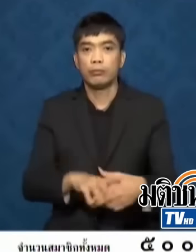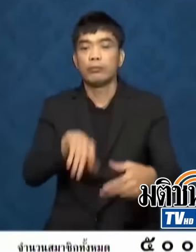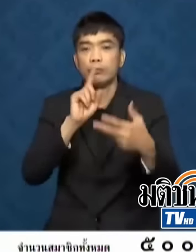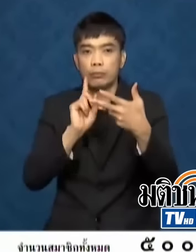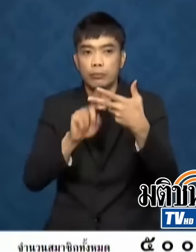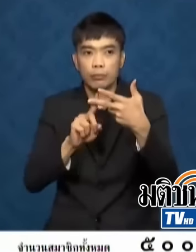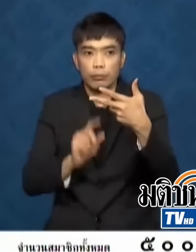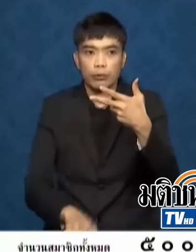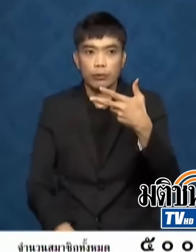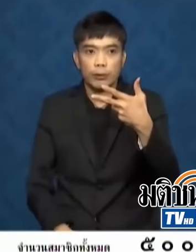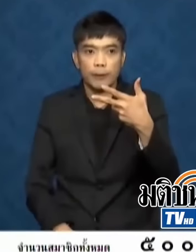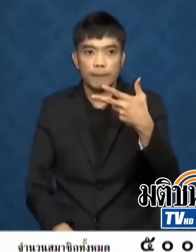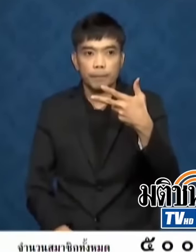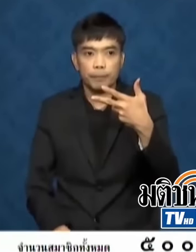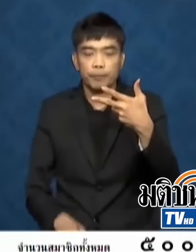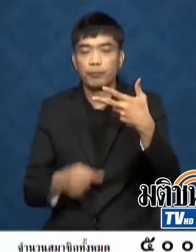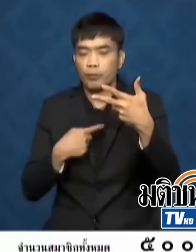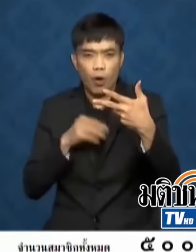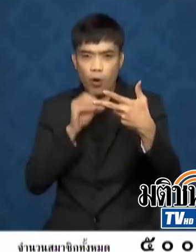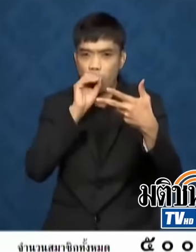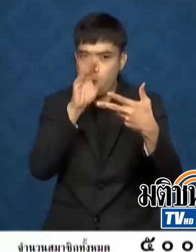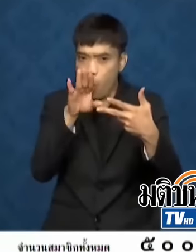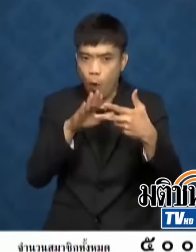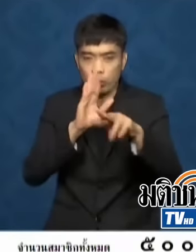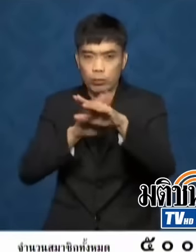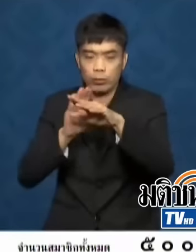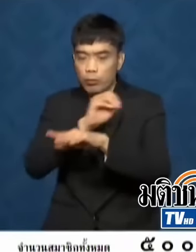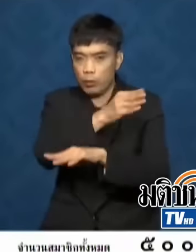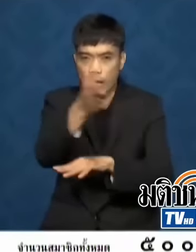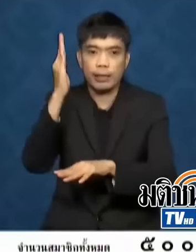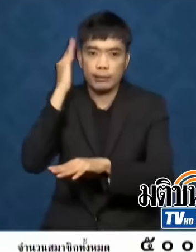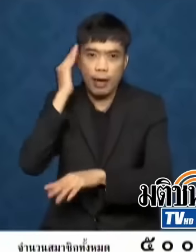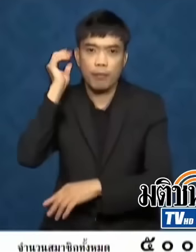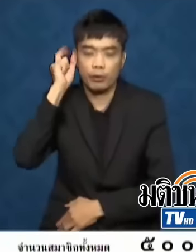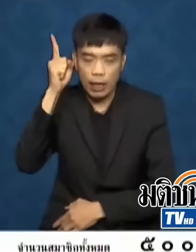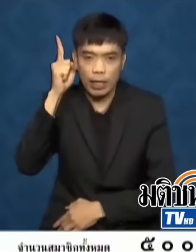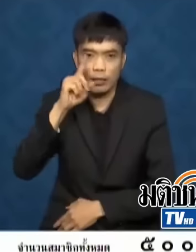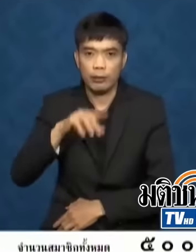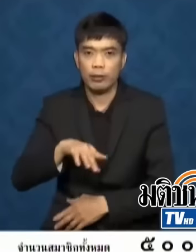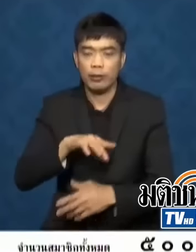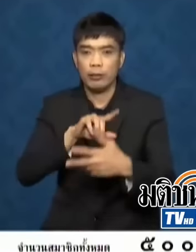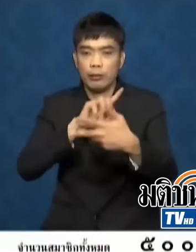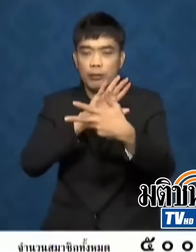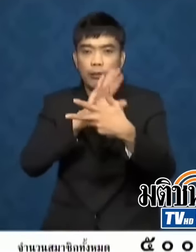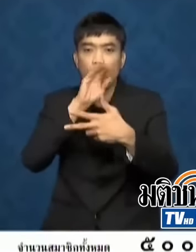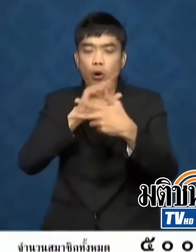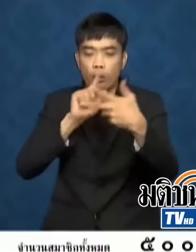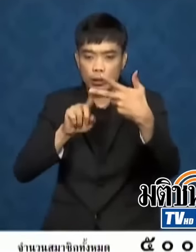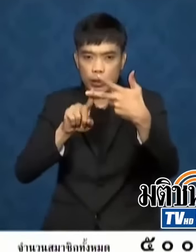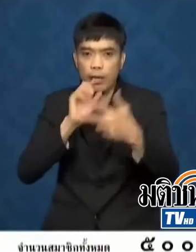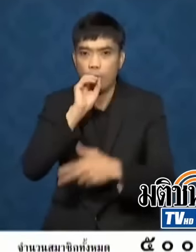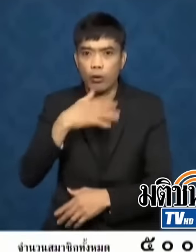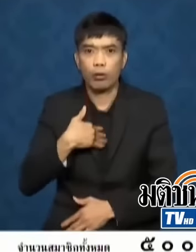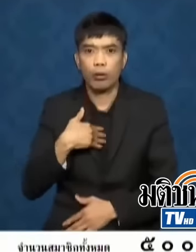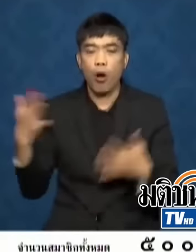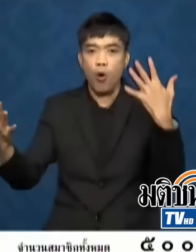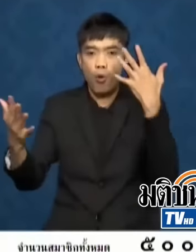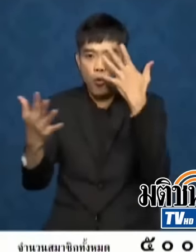ครับประการที่3ต้องเน้นย้ำครับว่าท่านต้องเข้าใจอย่างที่ท่านตีพูดที่ตรงกันครับเอาเข้าจริงๆนั้นคุ